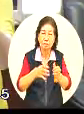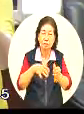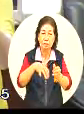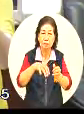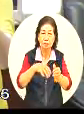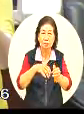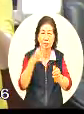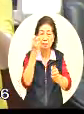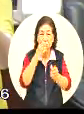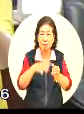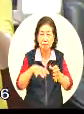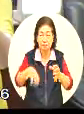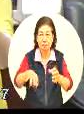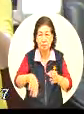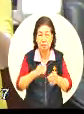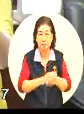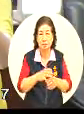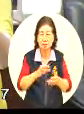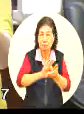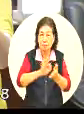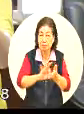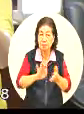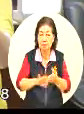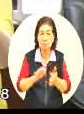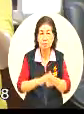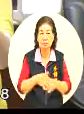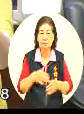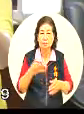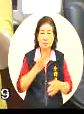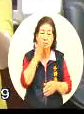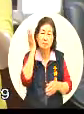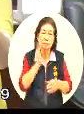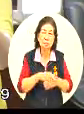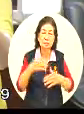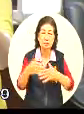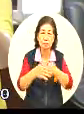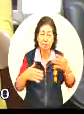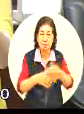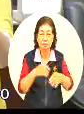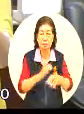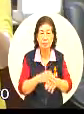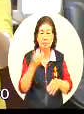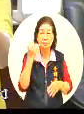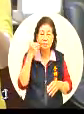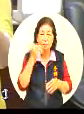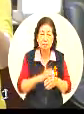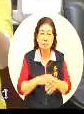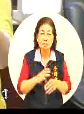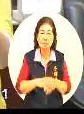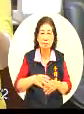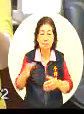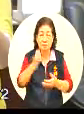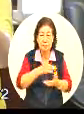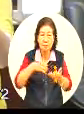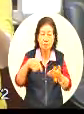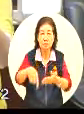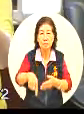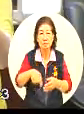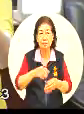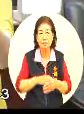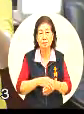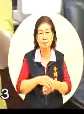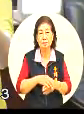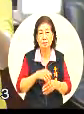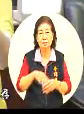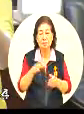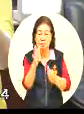使用。如果原使用是通畅无阻的话，即使卫生所，他也应该不能设置铁链铁柱来影